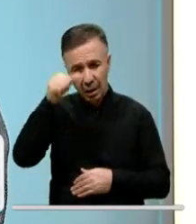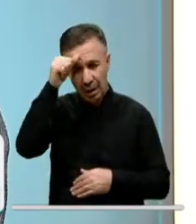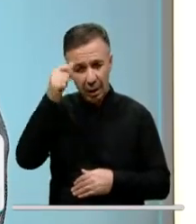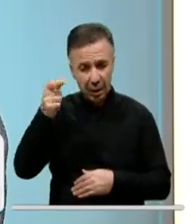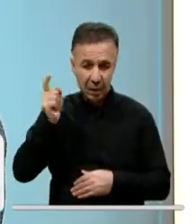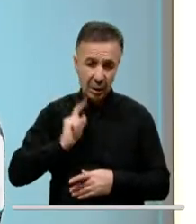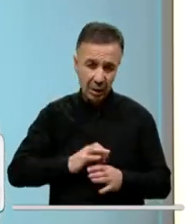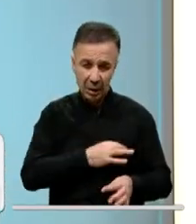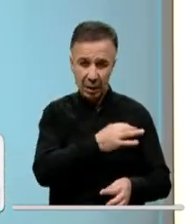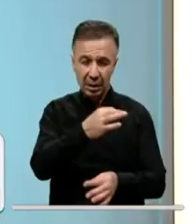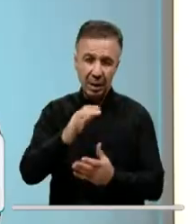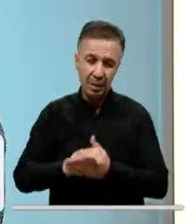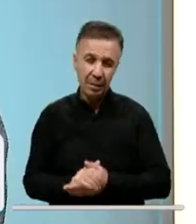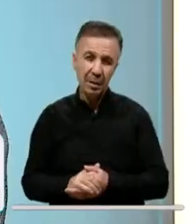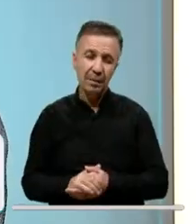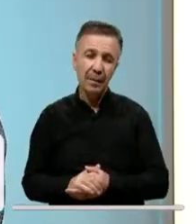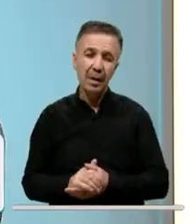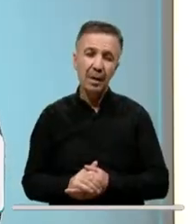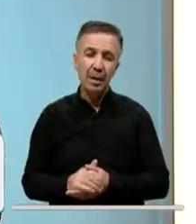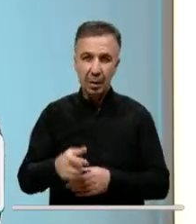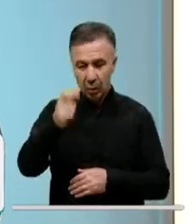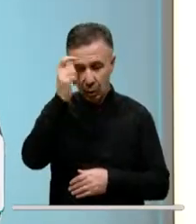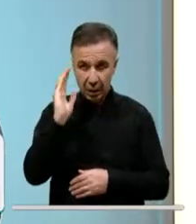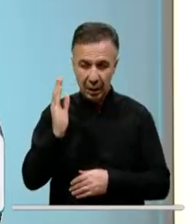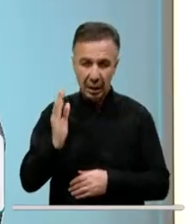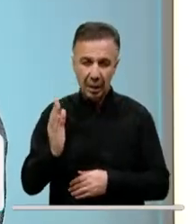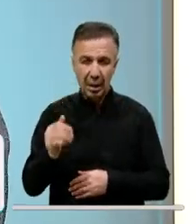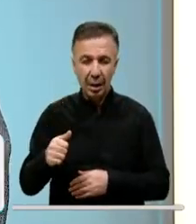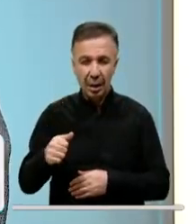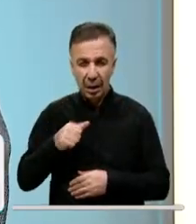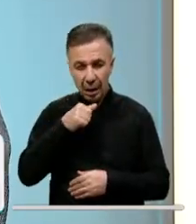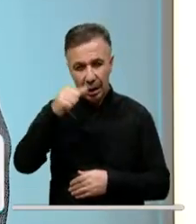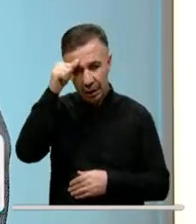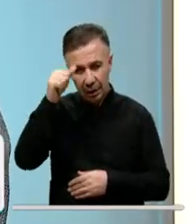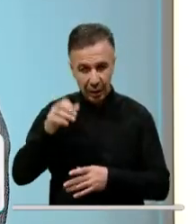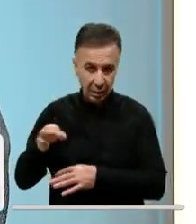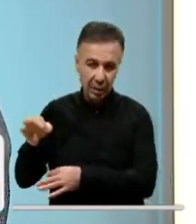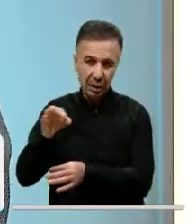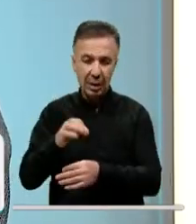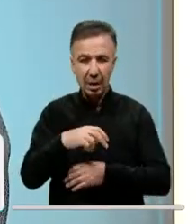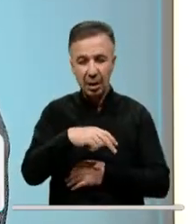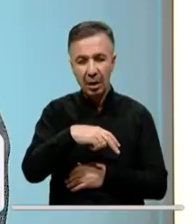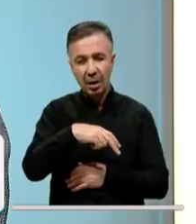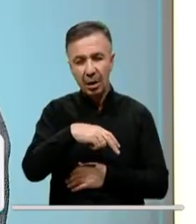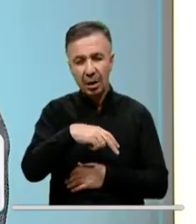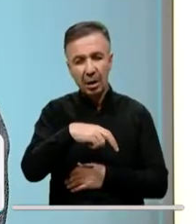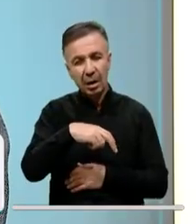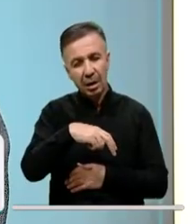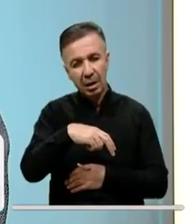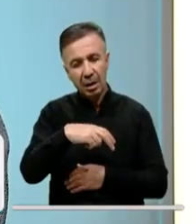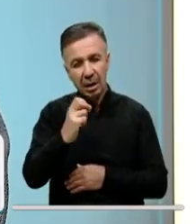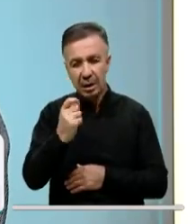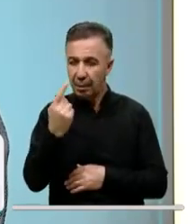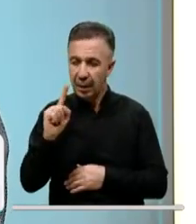sadece Türk hacımız, malum haliniz Türkiye'den giden hacılar yaklaşık yani 80-90 bin kişi. Avrupa'dan